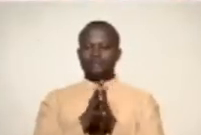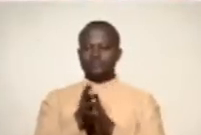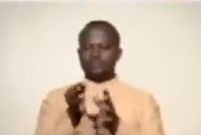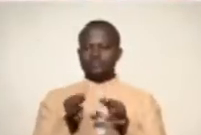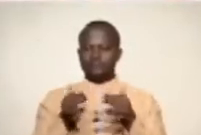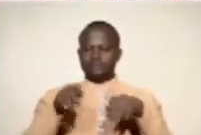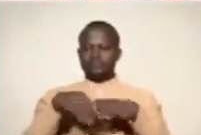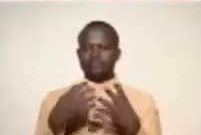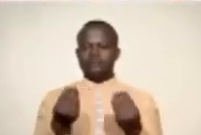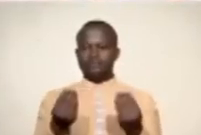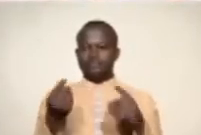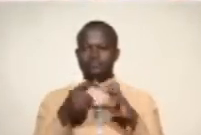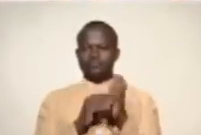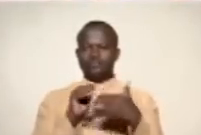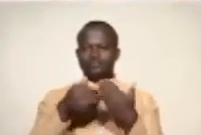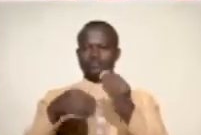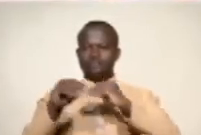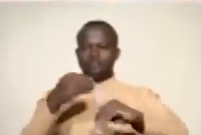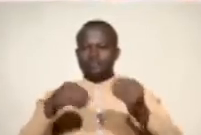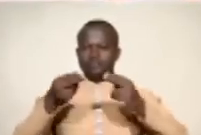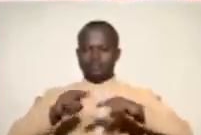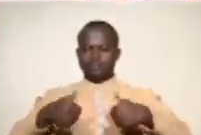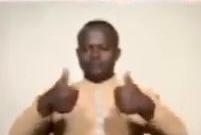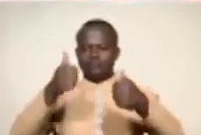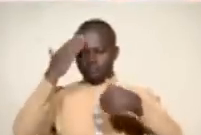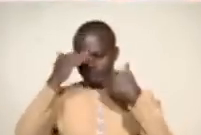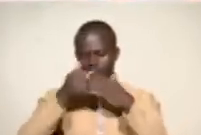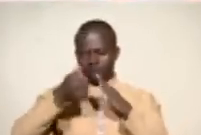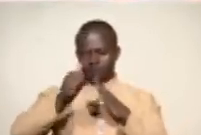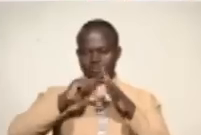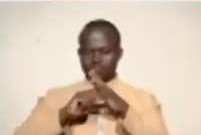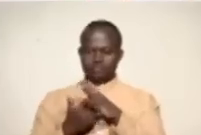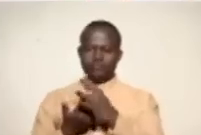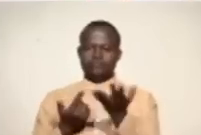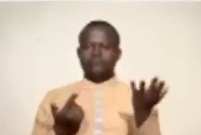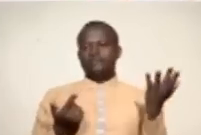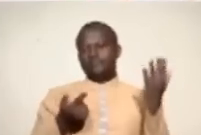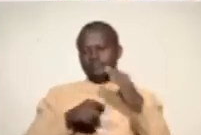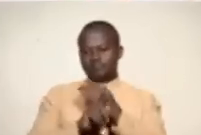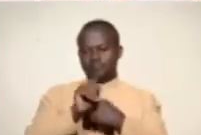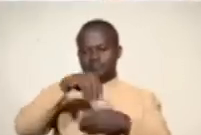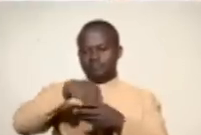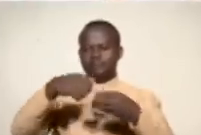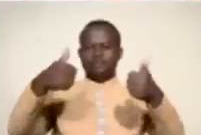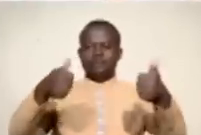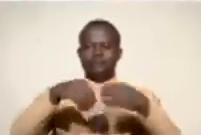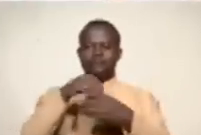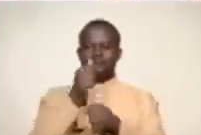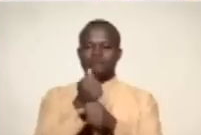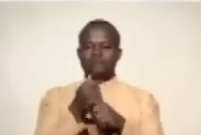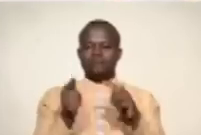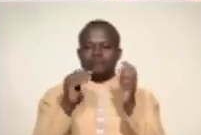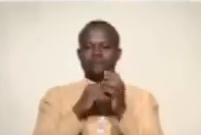hano biroroshye kandi ubucuruzi buragenda neza kuko nibwo tugitangira turimo kwinjiramo neza mu mikorere